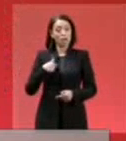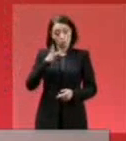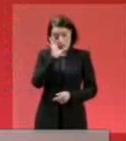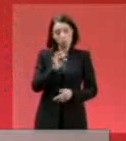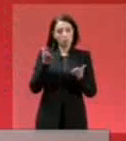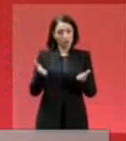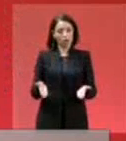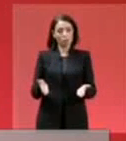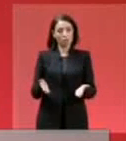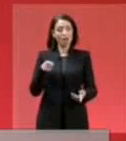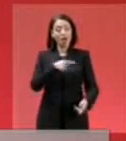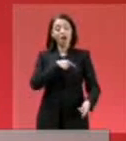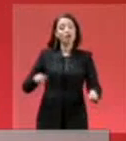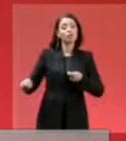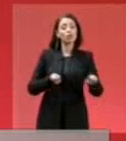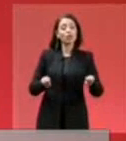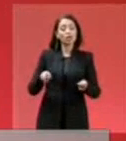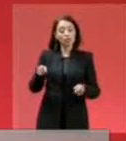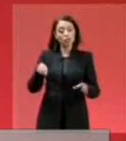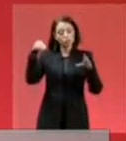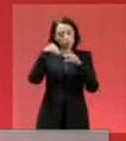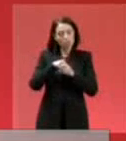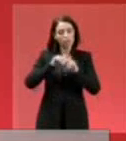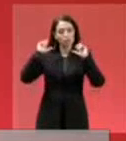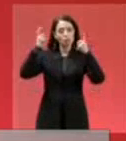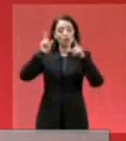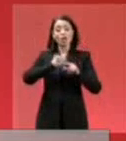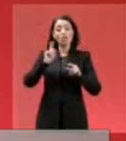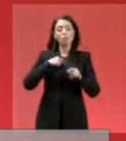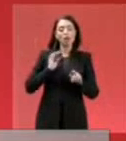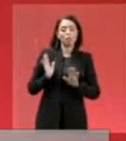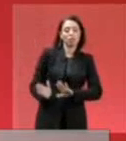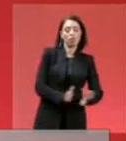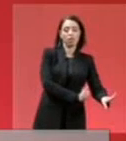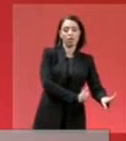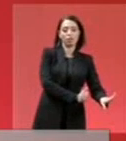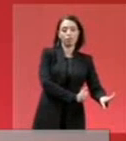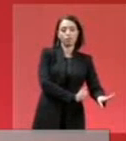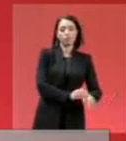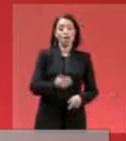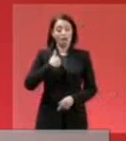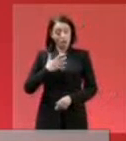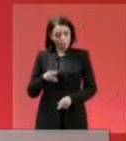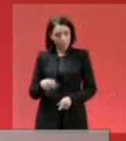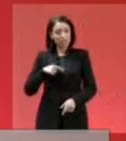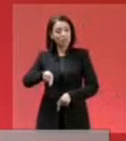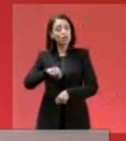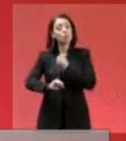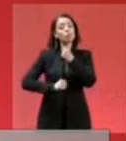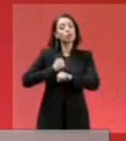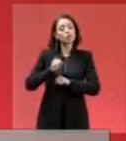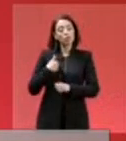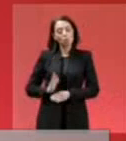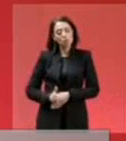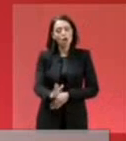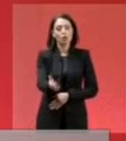πράγματι η αυτοδιοίκηση ο πυρήνας της δημοκρατίας και δεν πρέπει να απαξιωθεί. Εμείς αυτή την προσπάθεια πηγαίνουμε